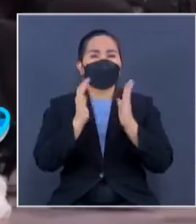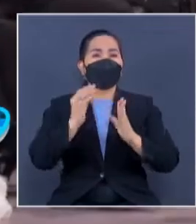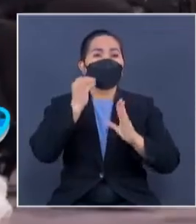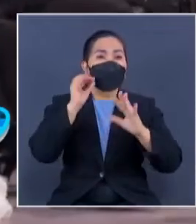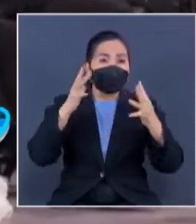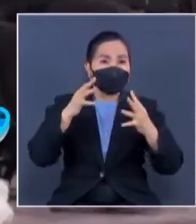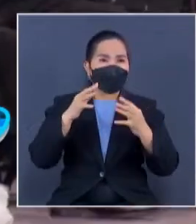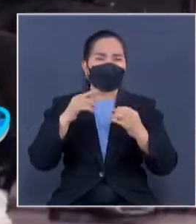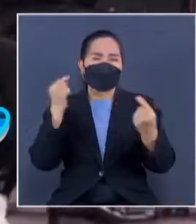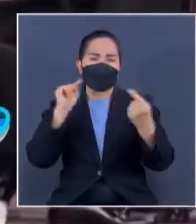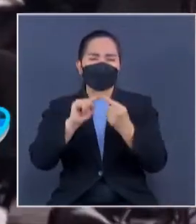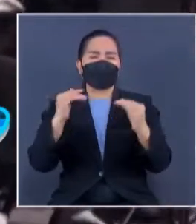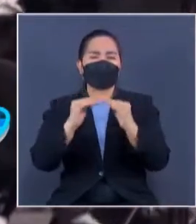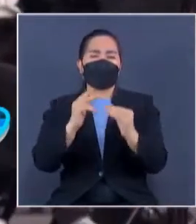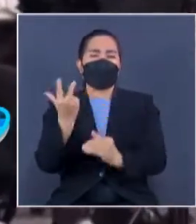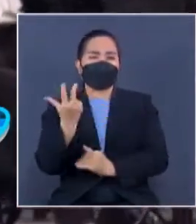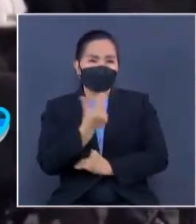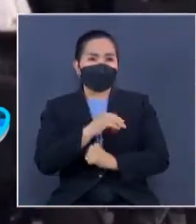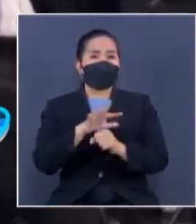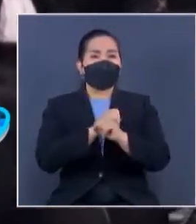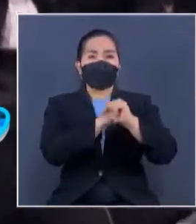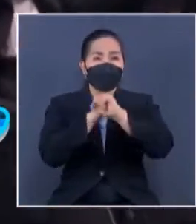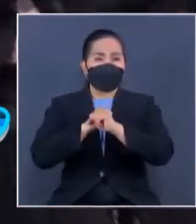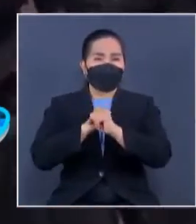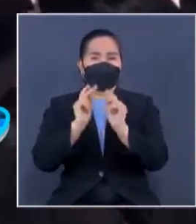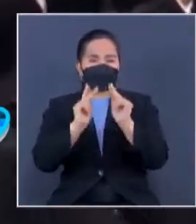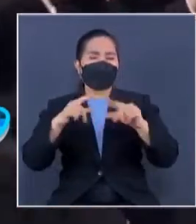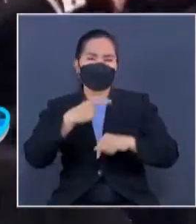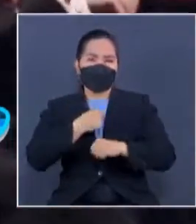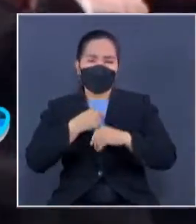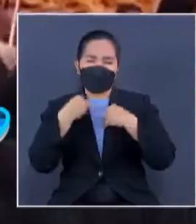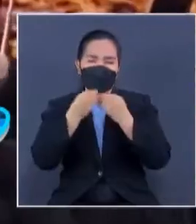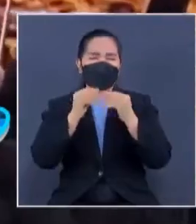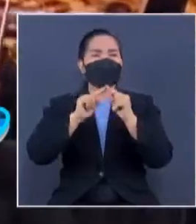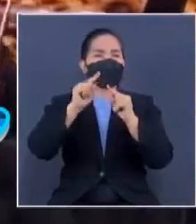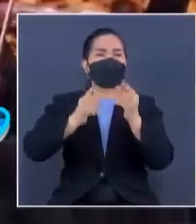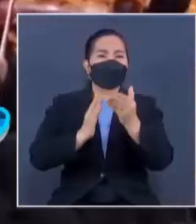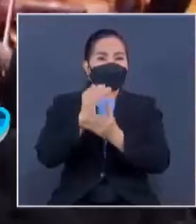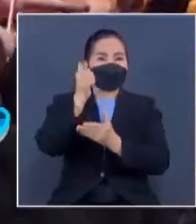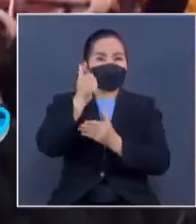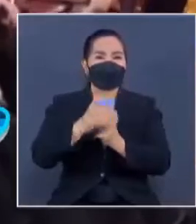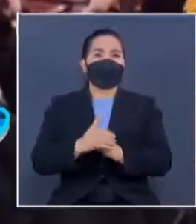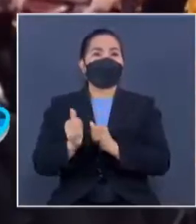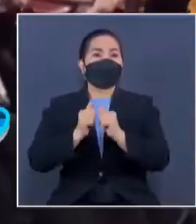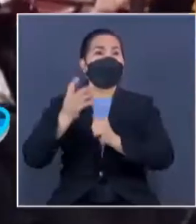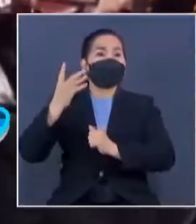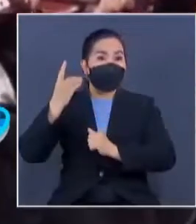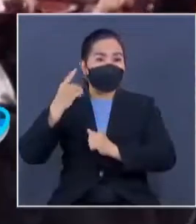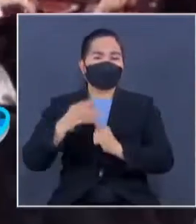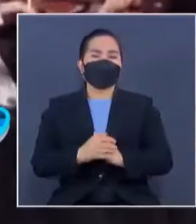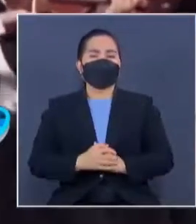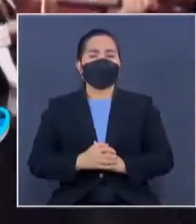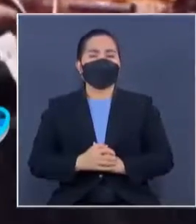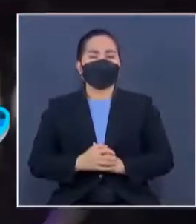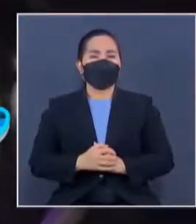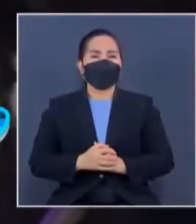สามารถชนะใจกรรมการคว้ามงกุฎ Miss World 2021ไปครองได้สำเร็จค่ะซึ่งรอบตัดสินจัดขึ้นเมื่อวานนี้ที่โคคาโคล่